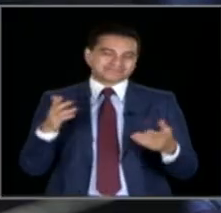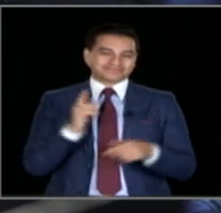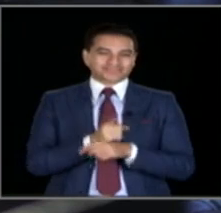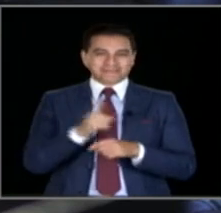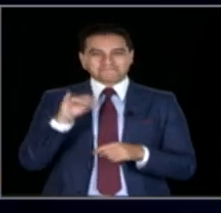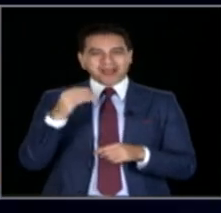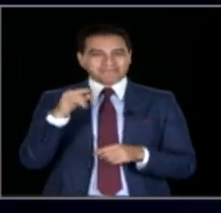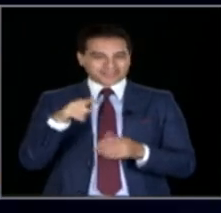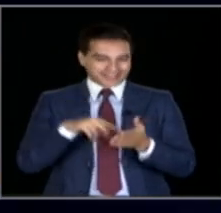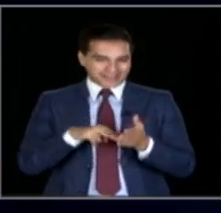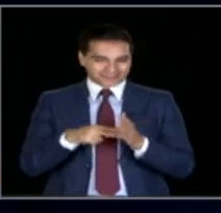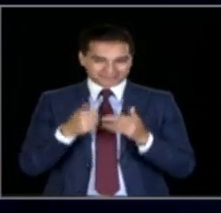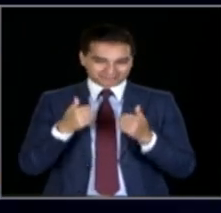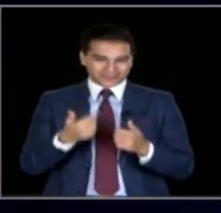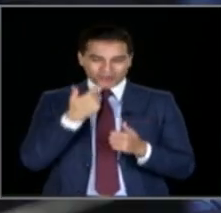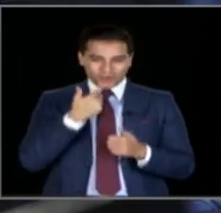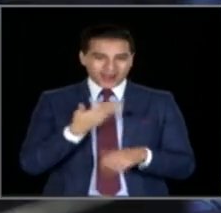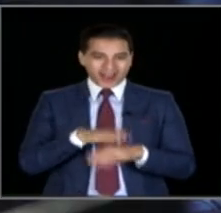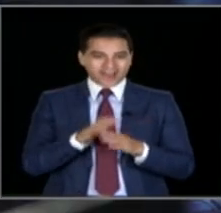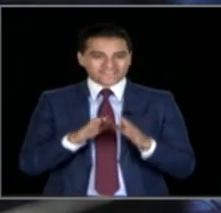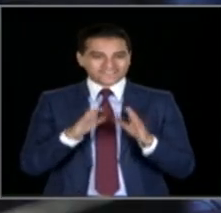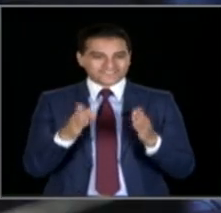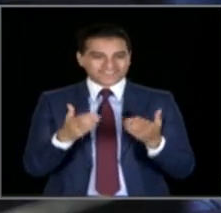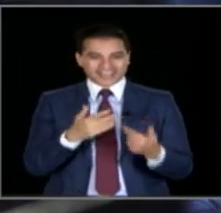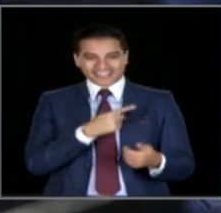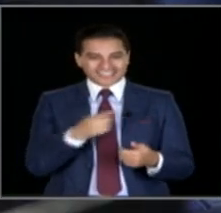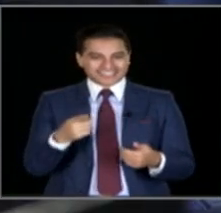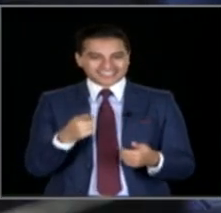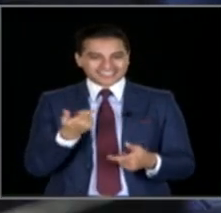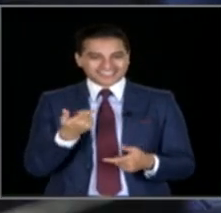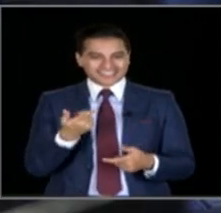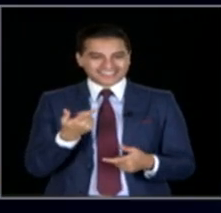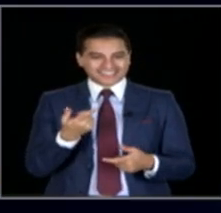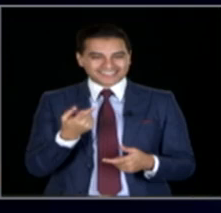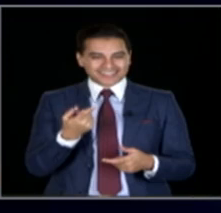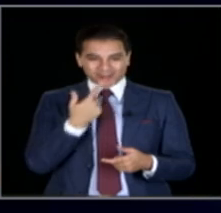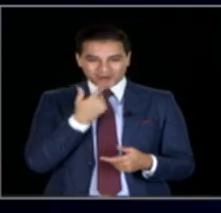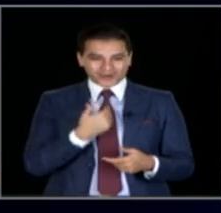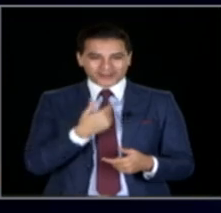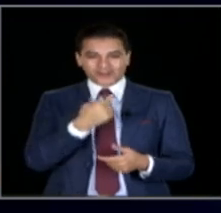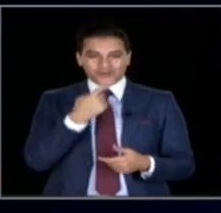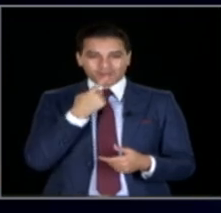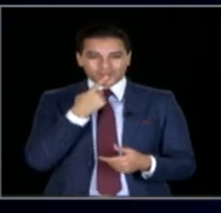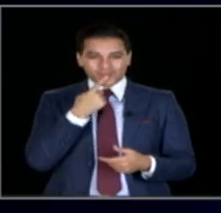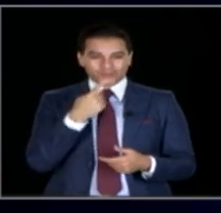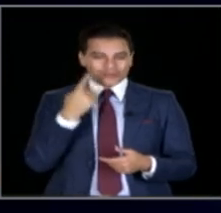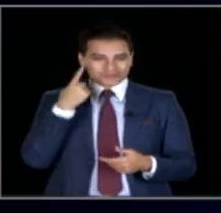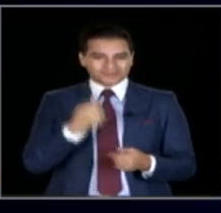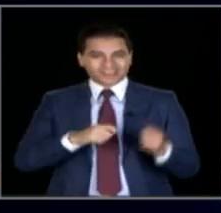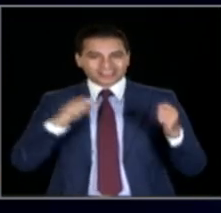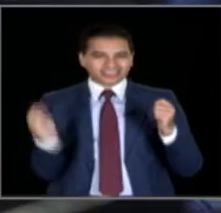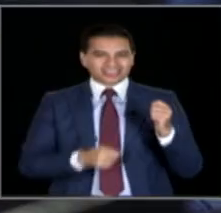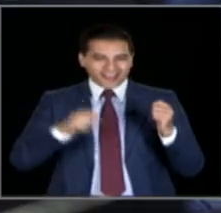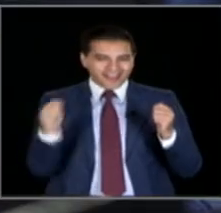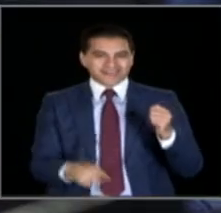الحمد لله بخير. كلمني على الهكسوس شوي. جايين على عجلات حربيه. لا بيقول لك ايه بقى ودقت طبول